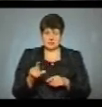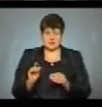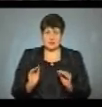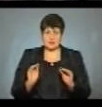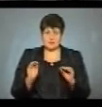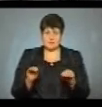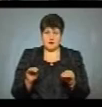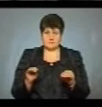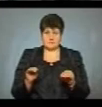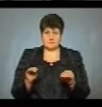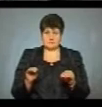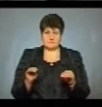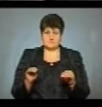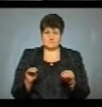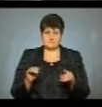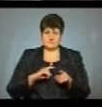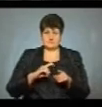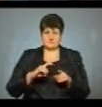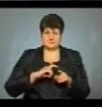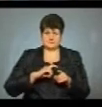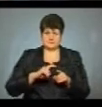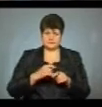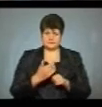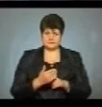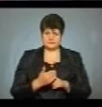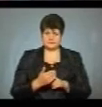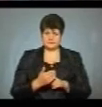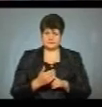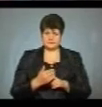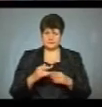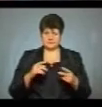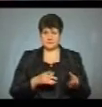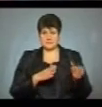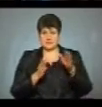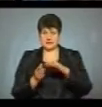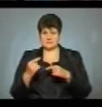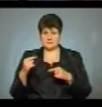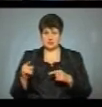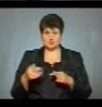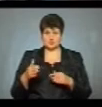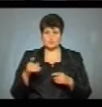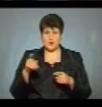додали, обварили їх, перекинемо на другу сторону, далі